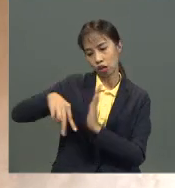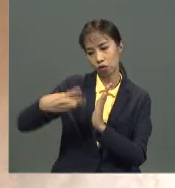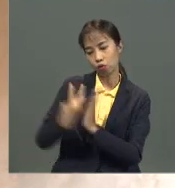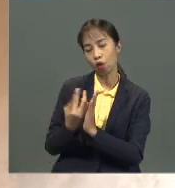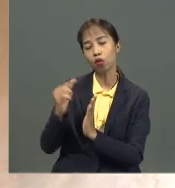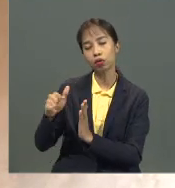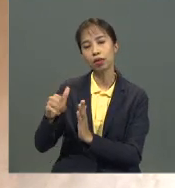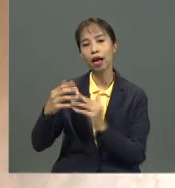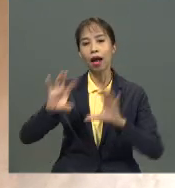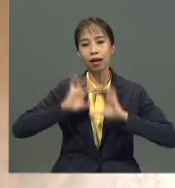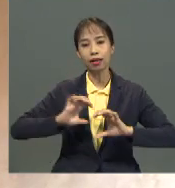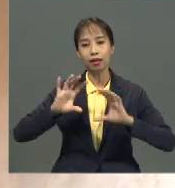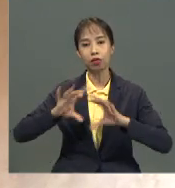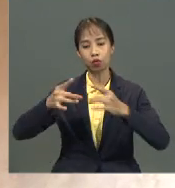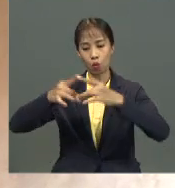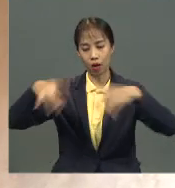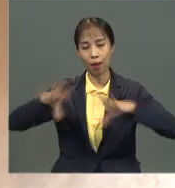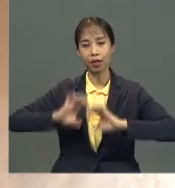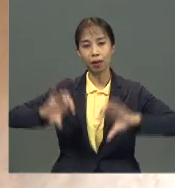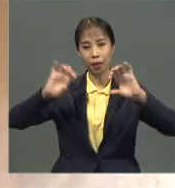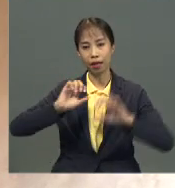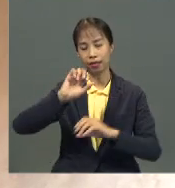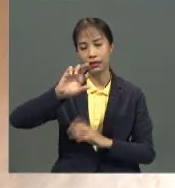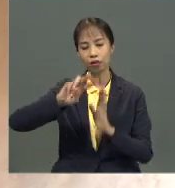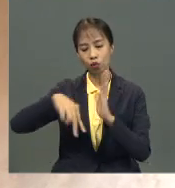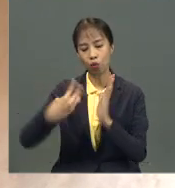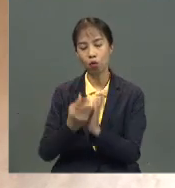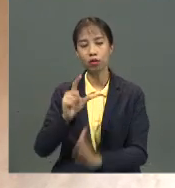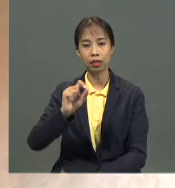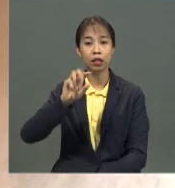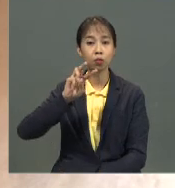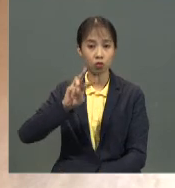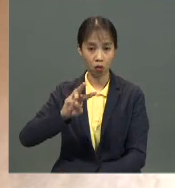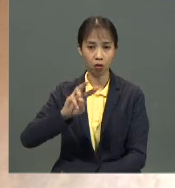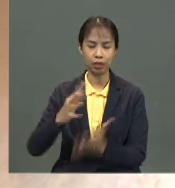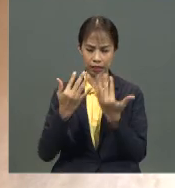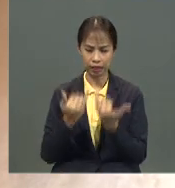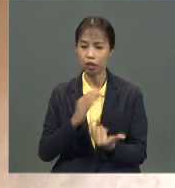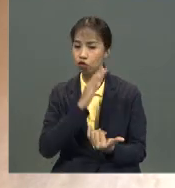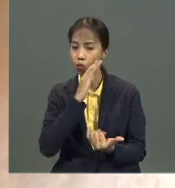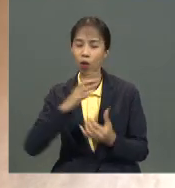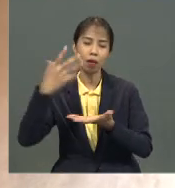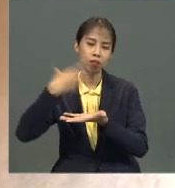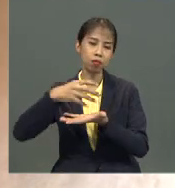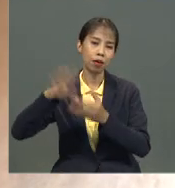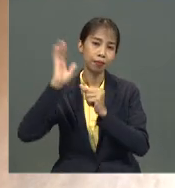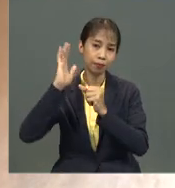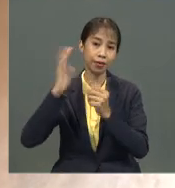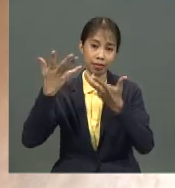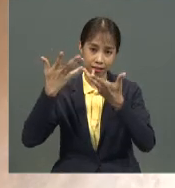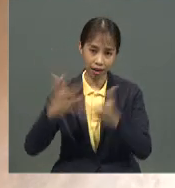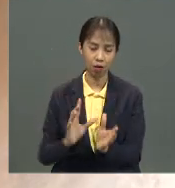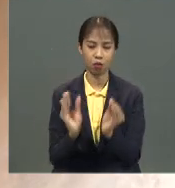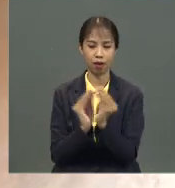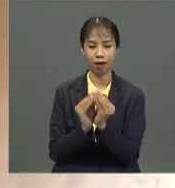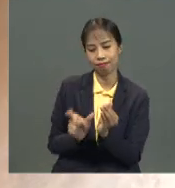ส่วนฝ่ายค้านได้เวลาในการอภิปรายทั้งหมด22ชั่วโมง30นาทีครับหลังจากการอภิปรายแล้วเสร็จคาดว่าจะสามารถลงคะแนนหรือว่าลงม